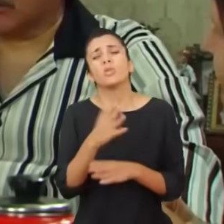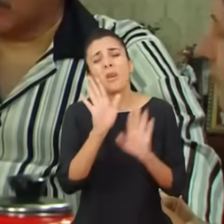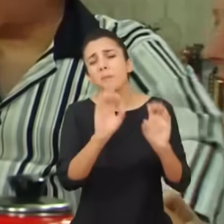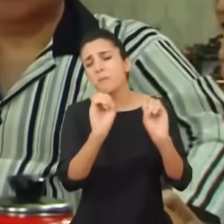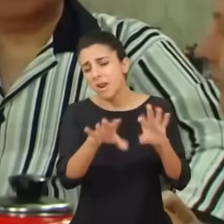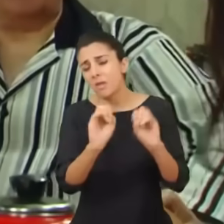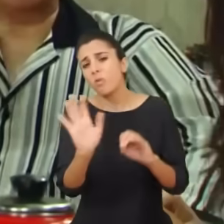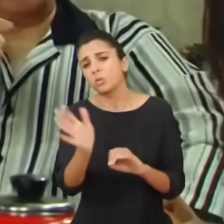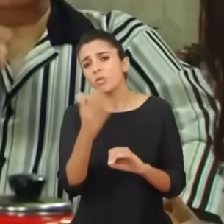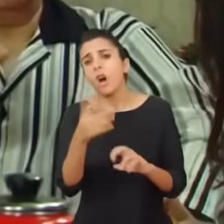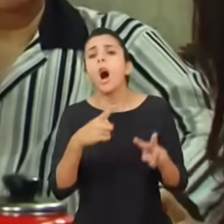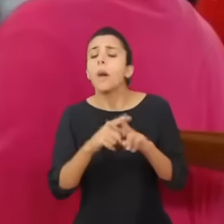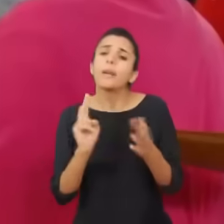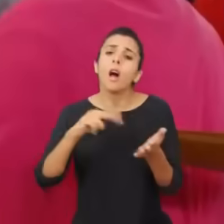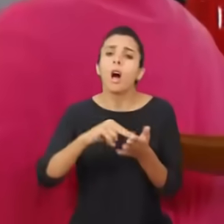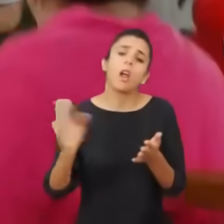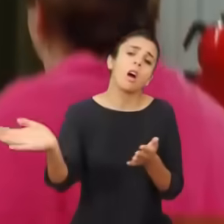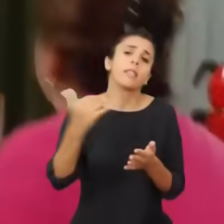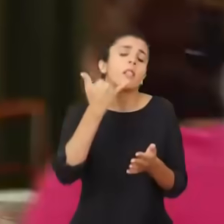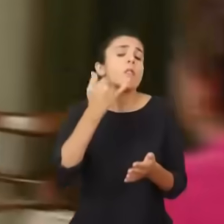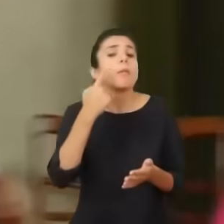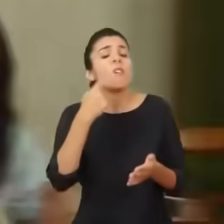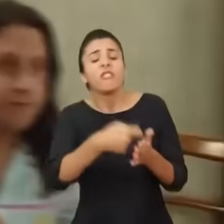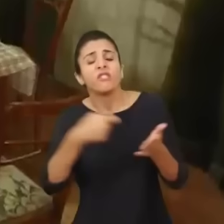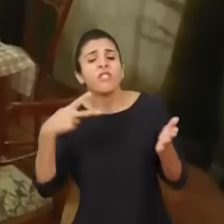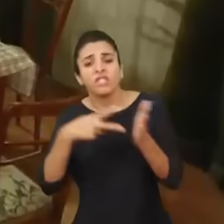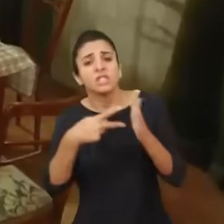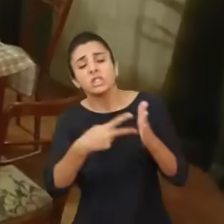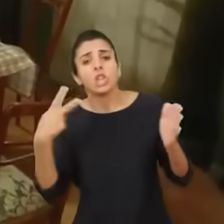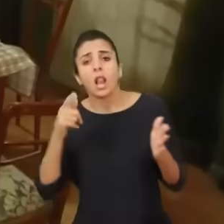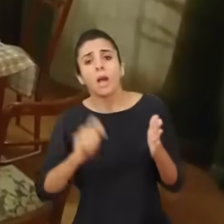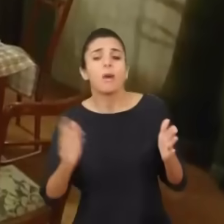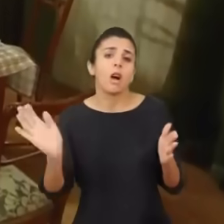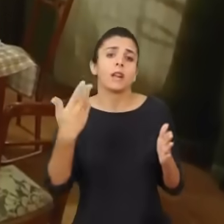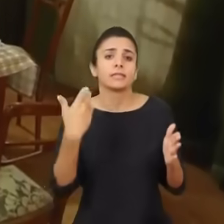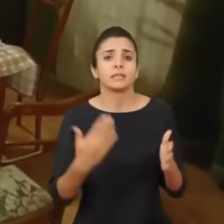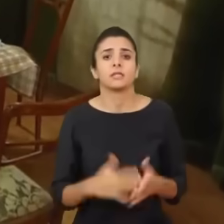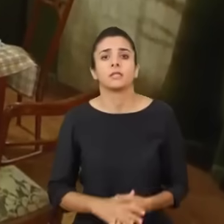Bırak kalsın ya. Ahmet kalk. Telefonun fişini çek ya. Hemen, hemen, hemen. Ay.